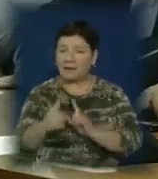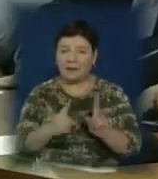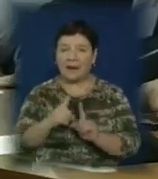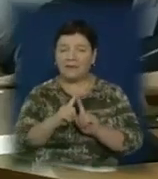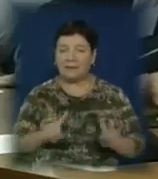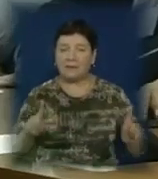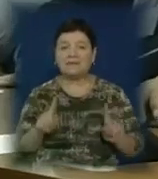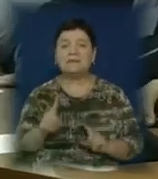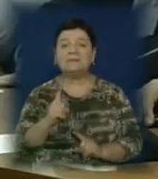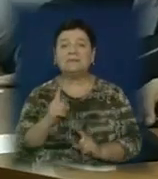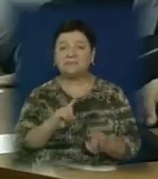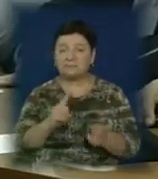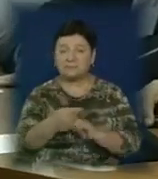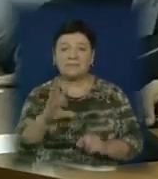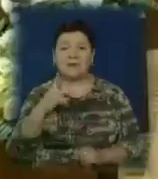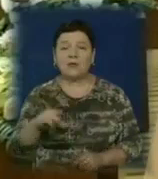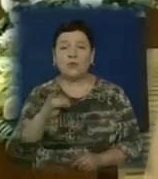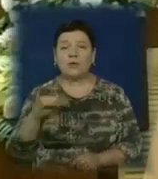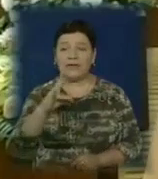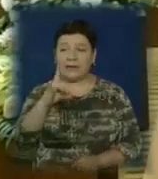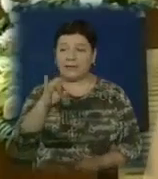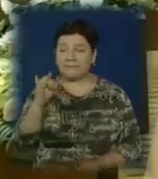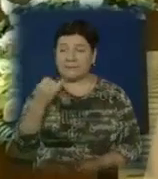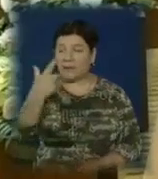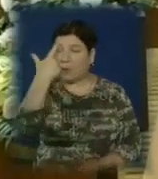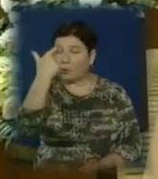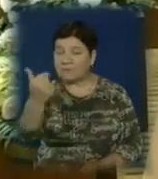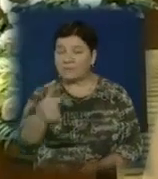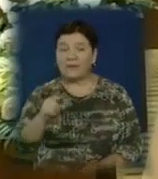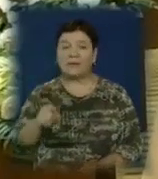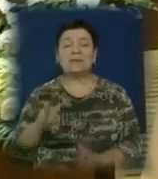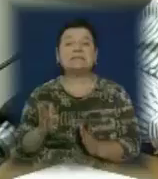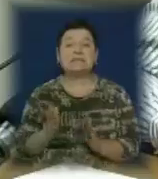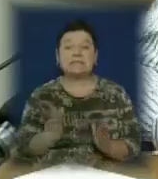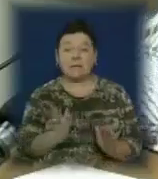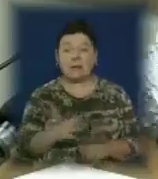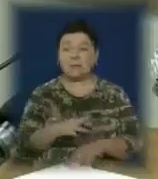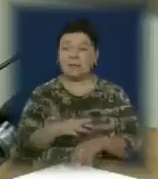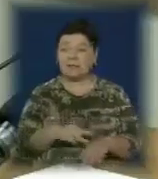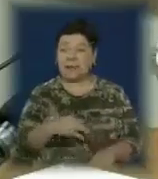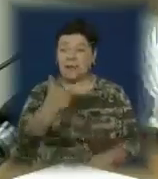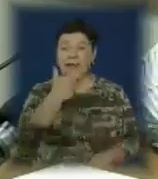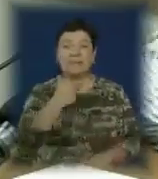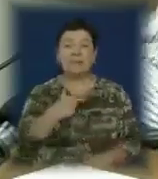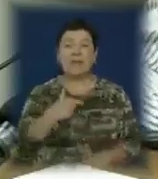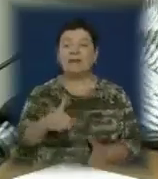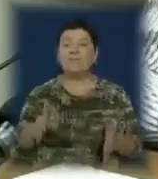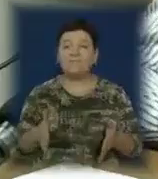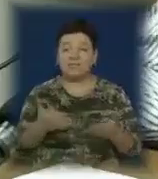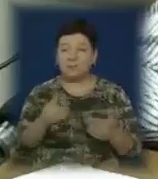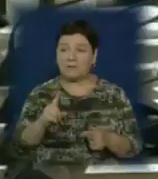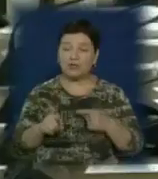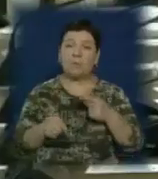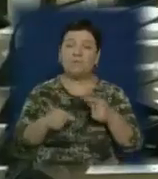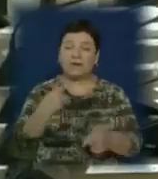на посаду головного міліціонера області Юрій Рахівський наголосив, наразі система правоохоронних органів себе вичерпала, тож, аби